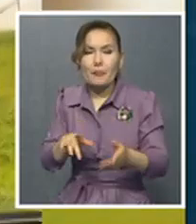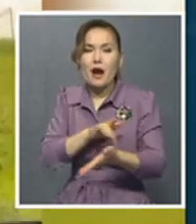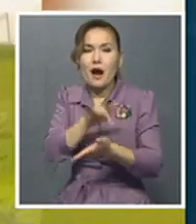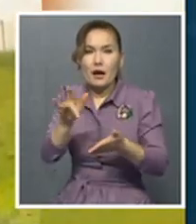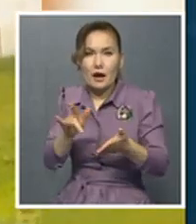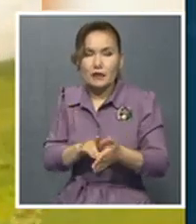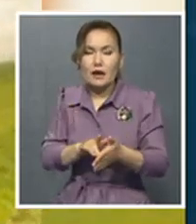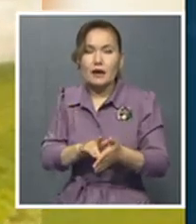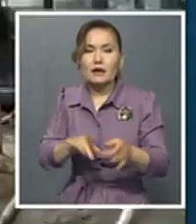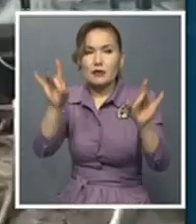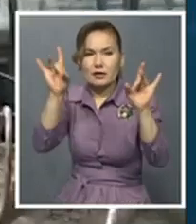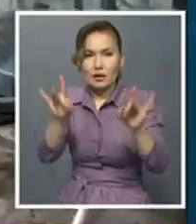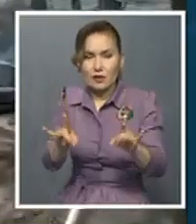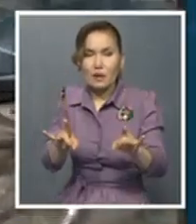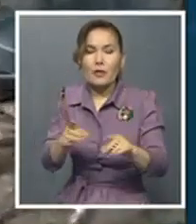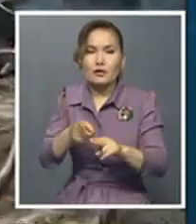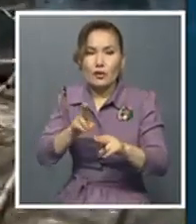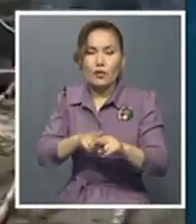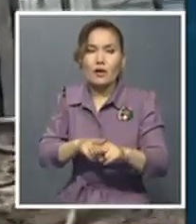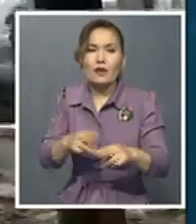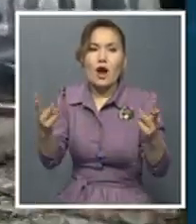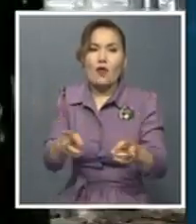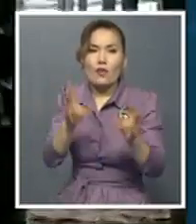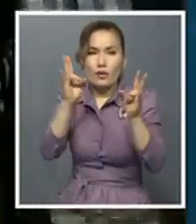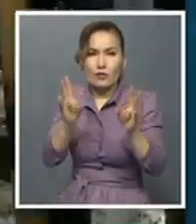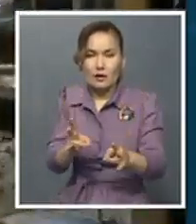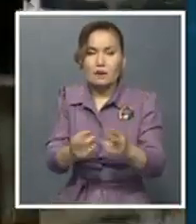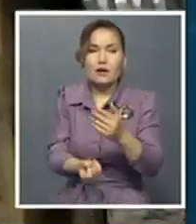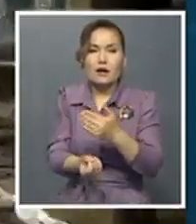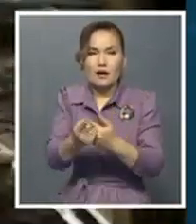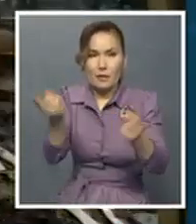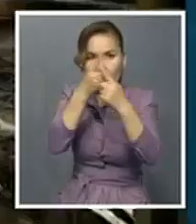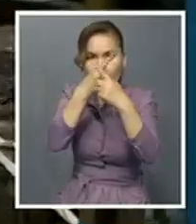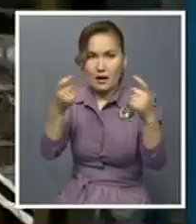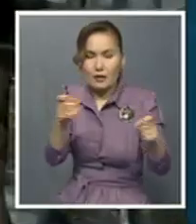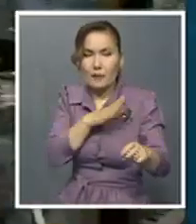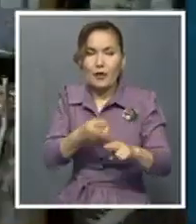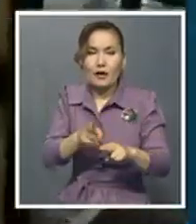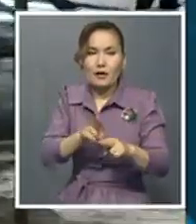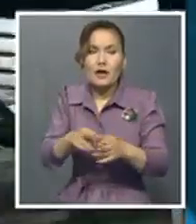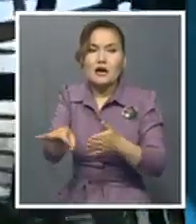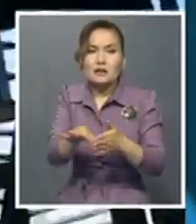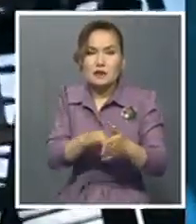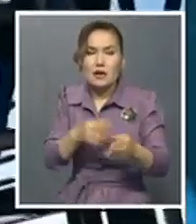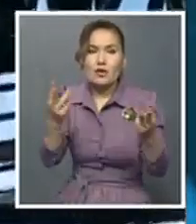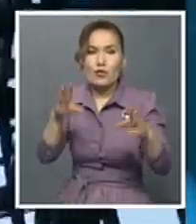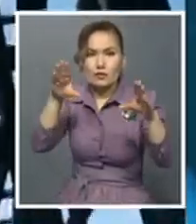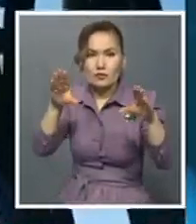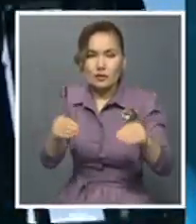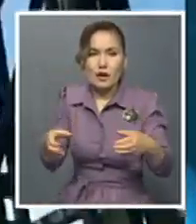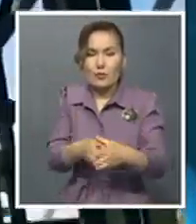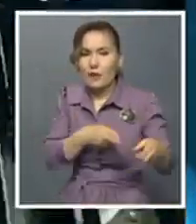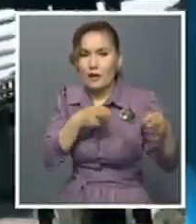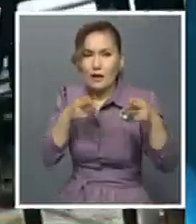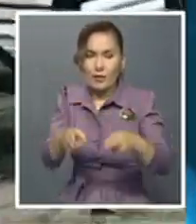дәмханадан, Назарбаев көшесінде орналасқан дәмханадан өрт шыққан туралы ақпарат тарады. Оқиға орнына да мамандар дер кезінде жетіп,